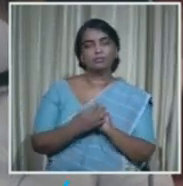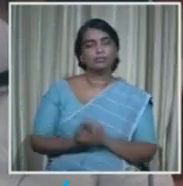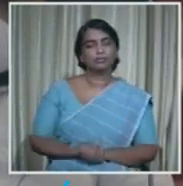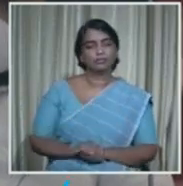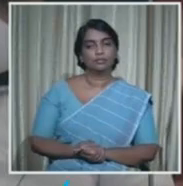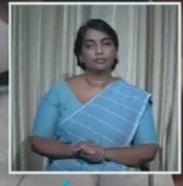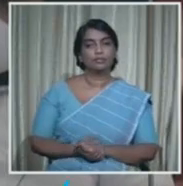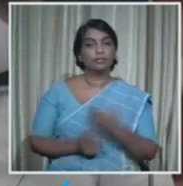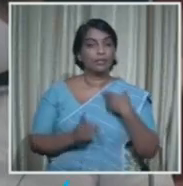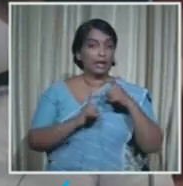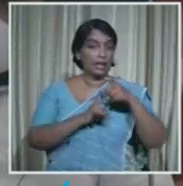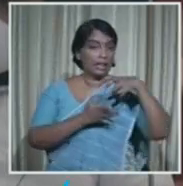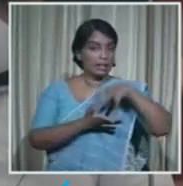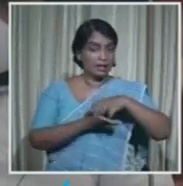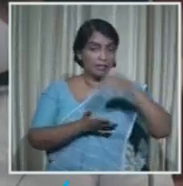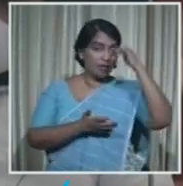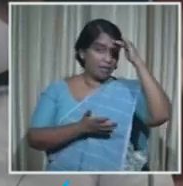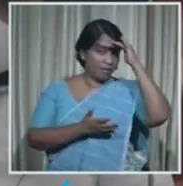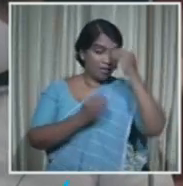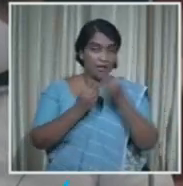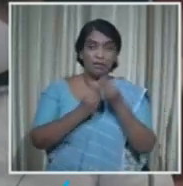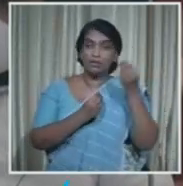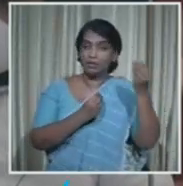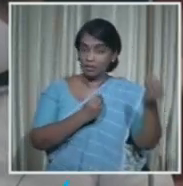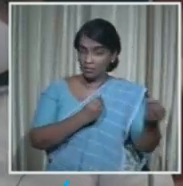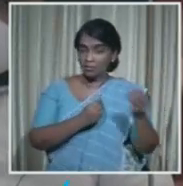ape district ke nayakatwe dunna.